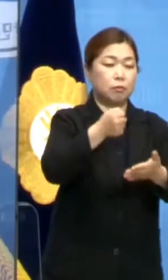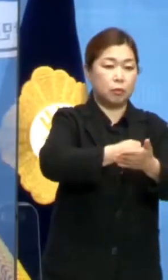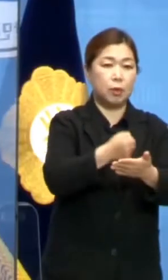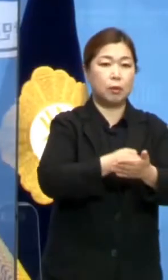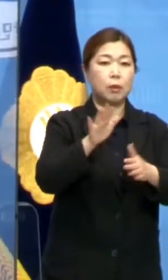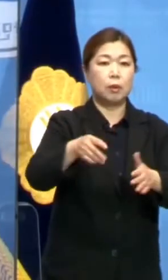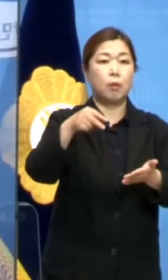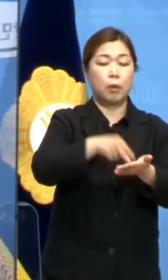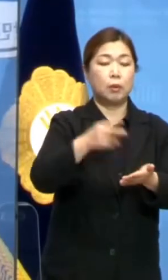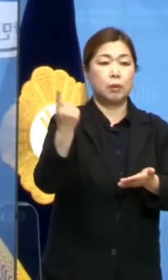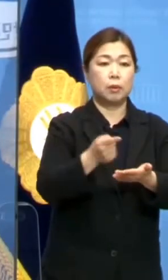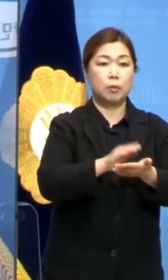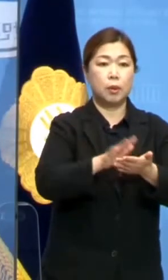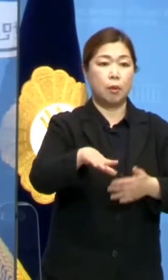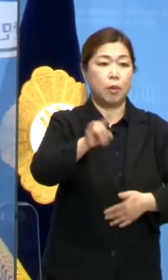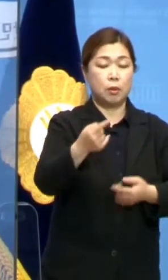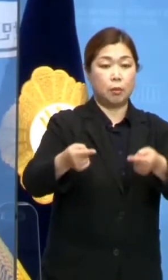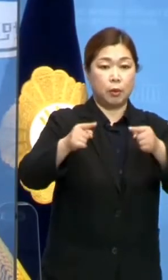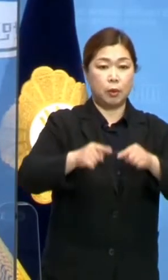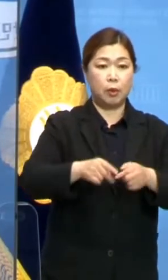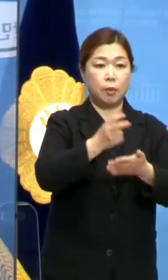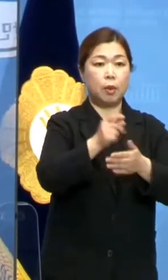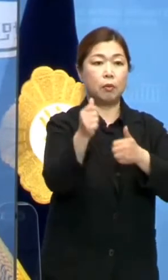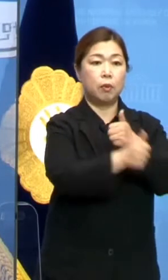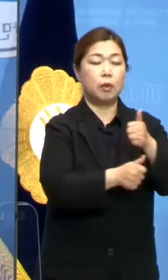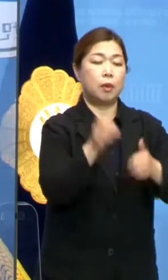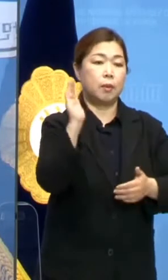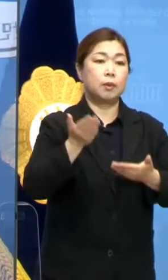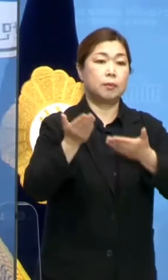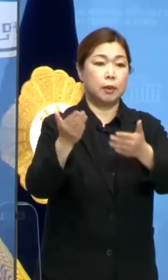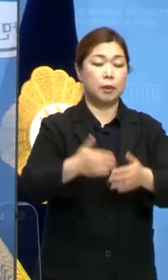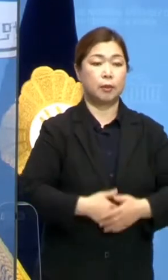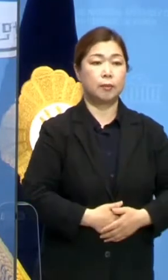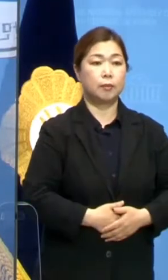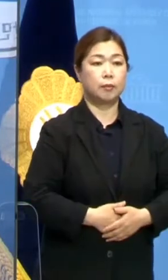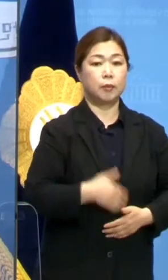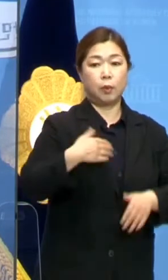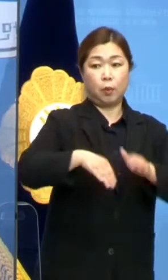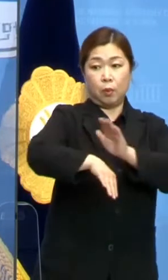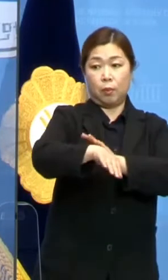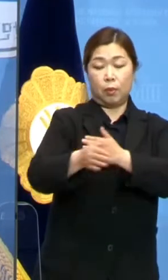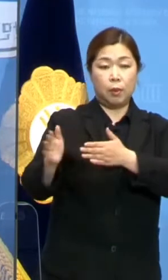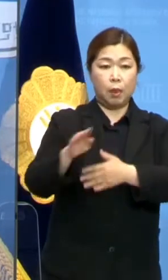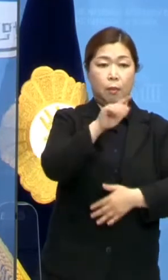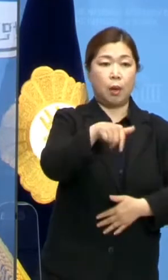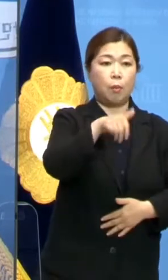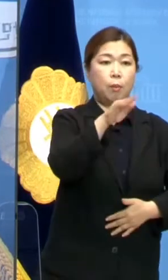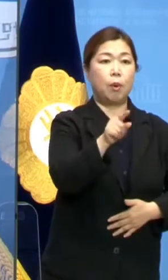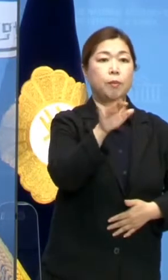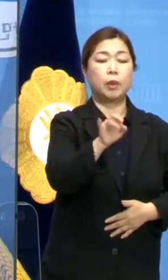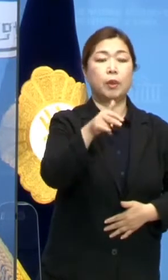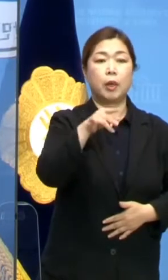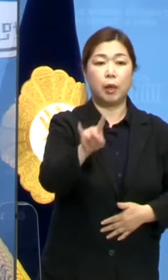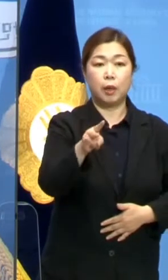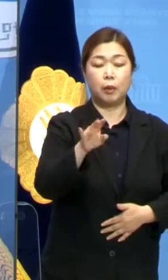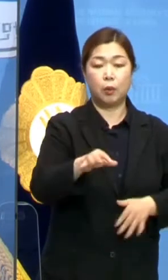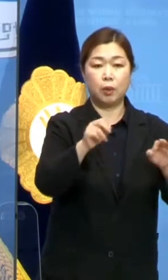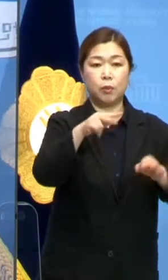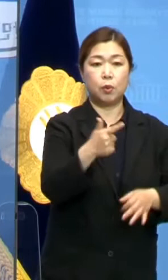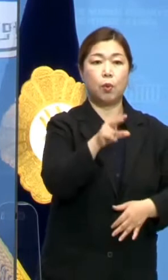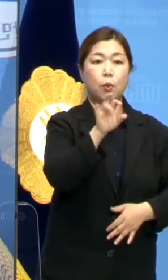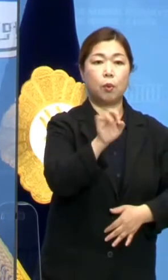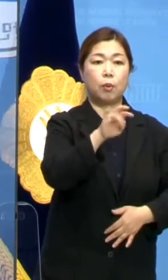자리에 섰습니다. 먼저 자리에 함께 하신 법사위원님 말씀드리겠습니다. 제 오른편으로 박범계 의원님, 그리고